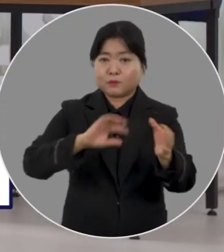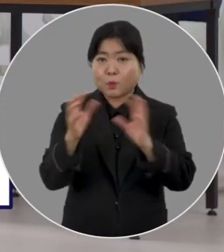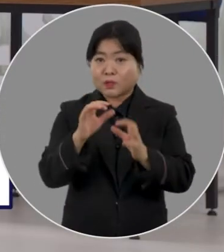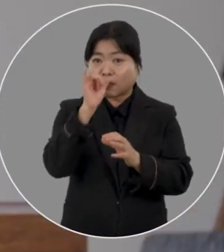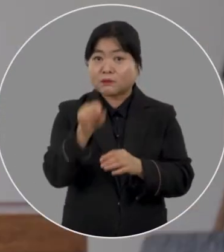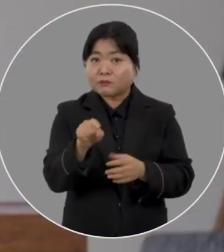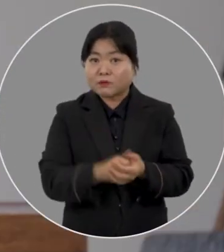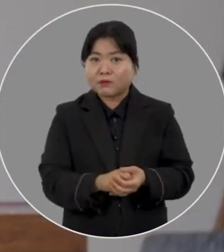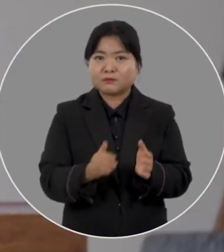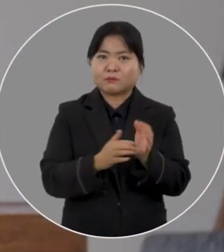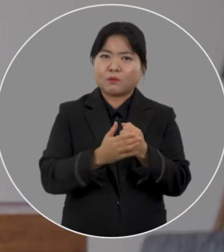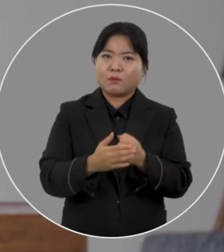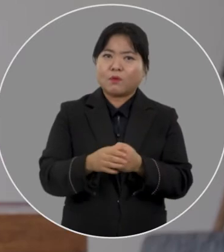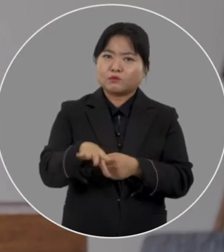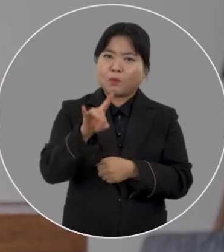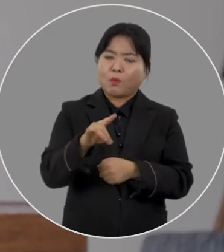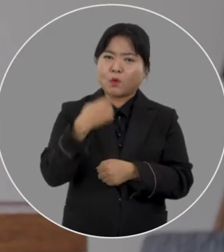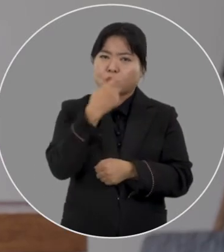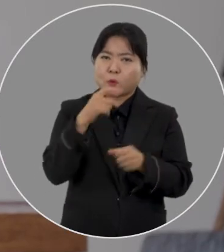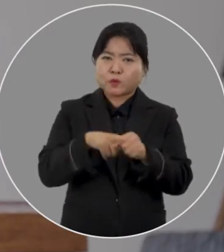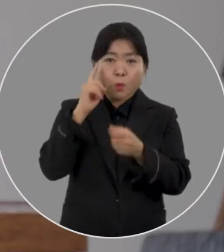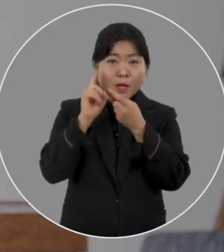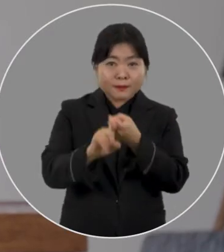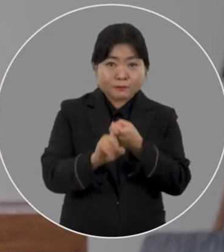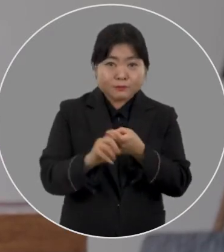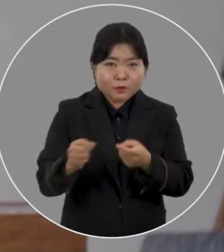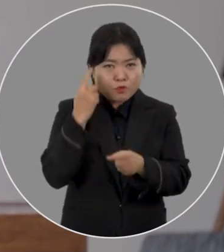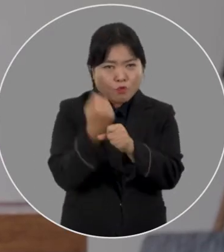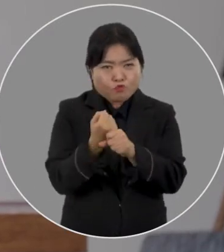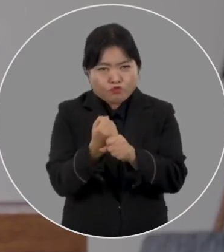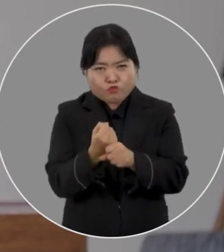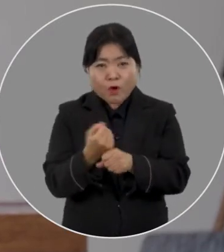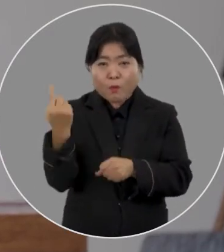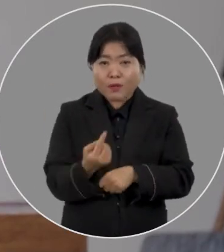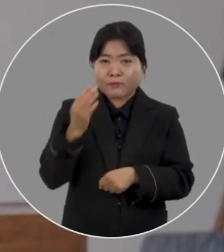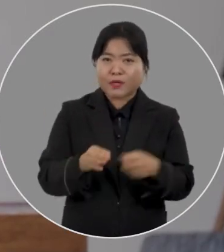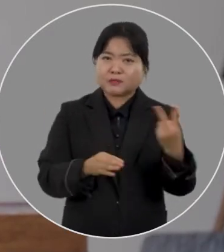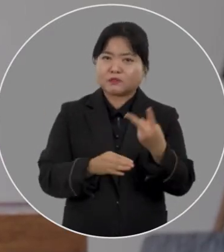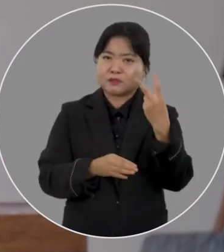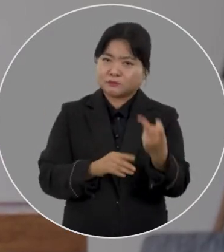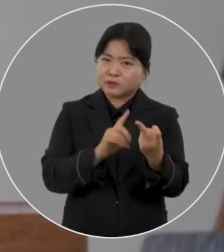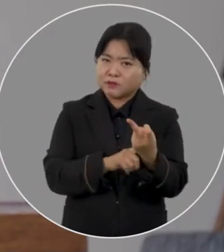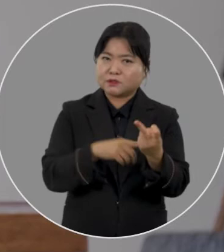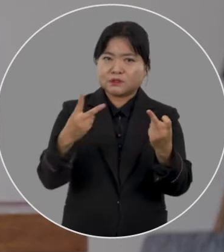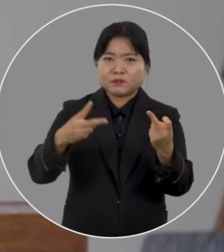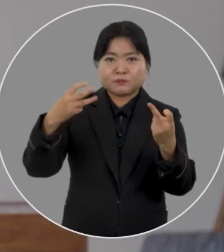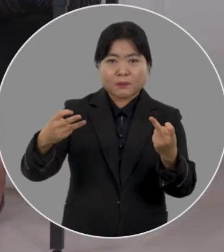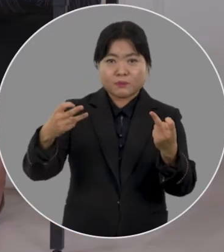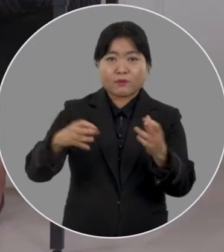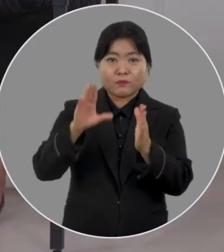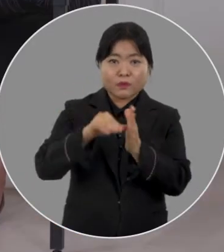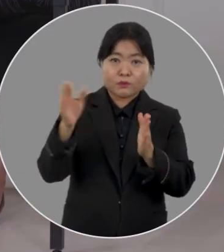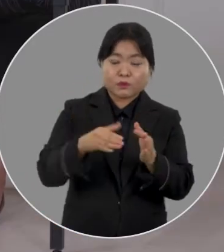그래서 굉장히 처음에는 이론적인 관심을 좀 두고 연구를 이렇게 진행해 왔는데 한 2012년,